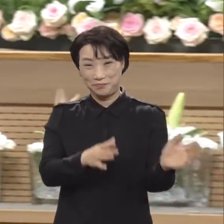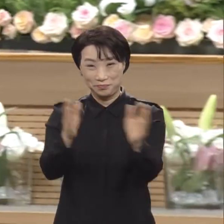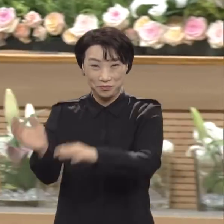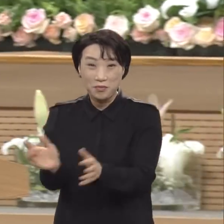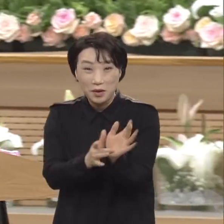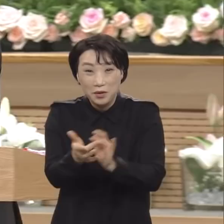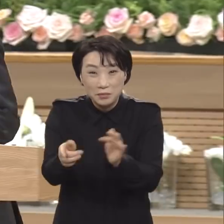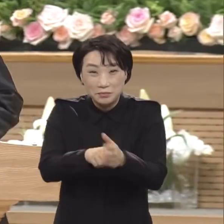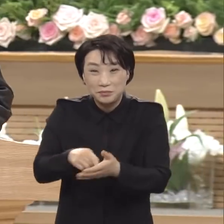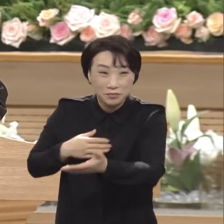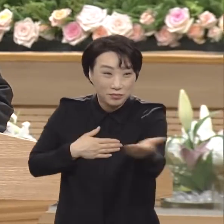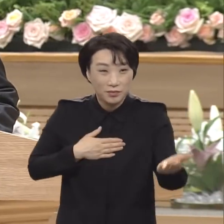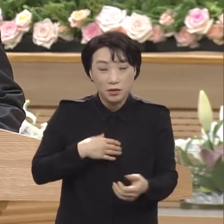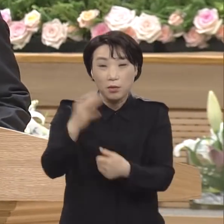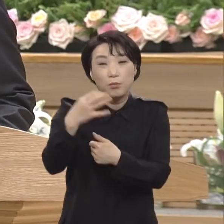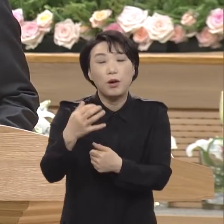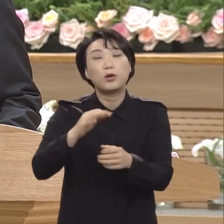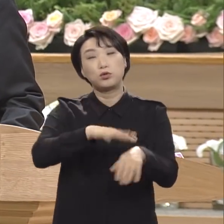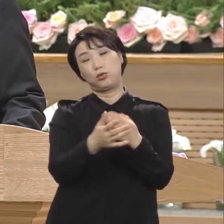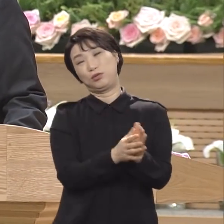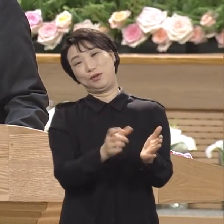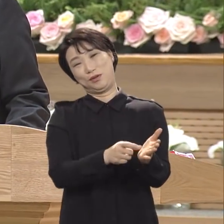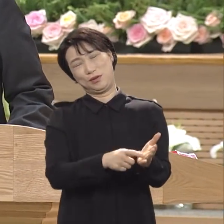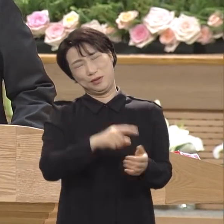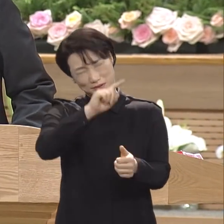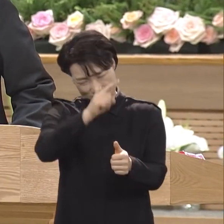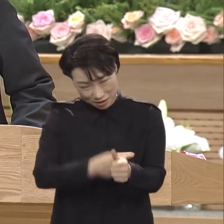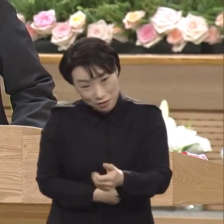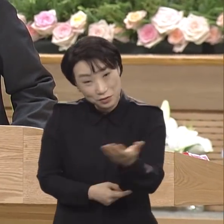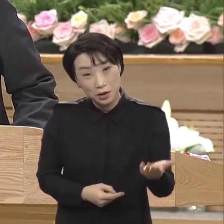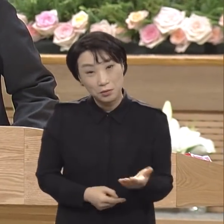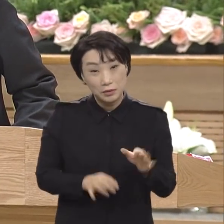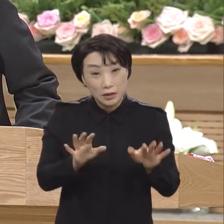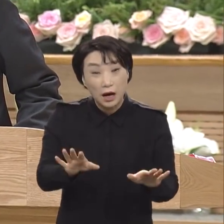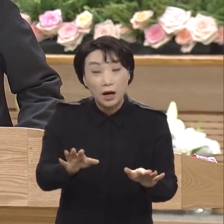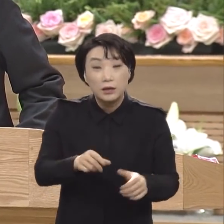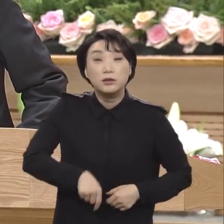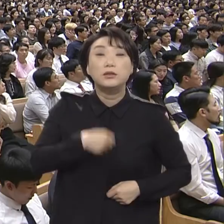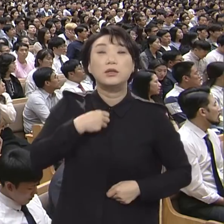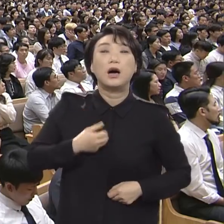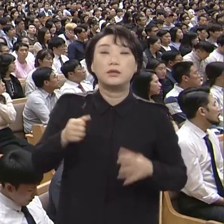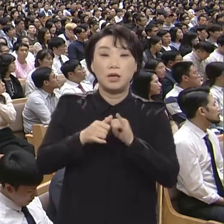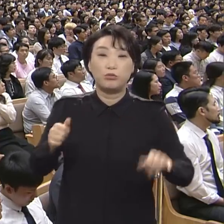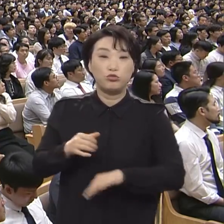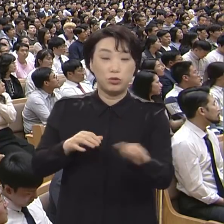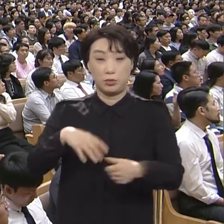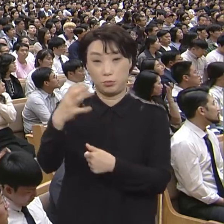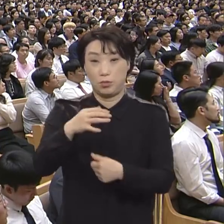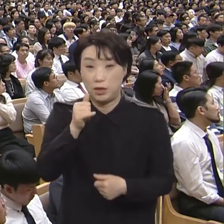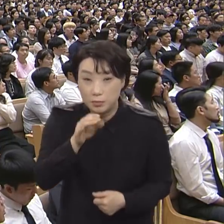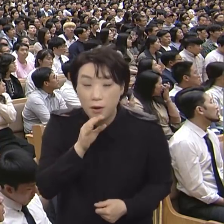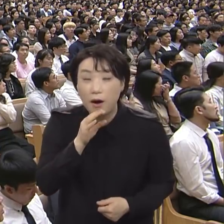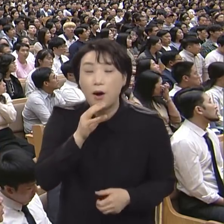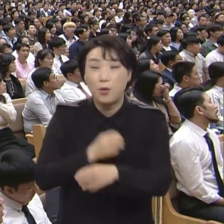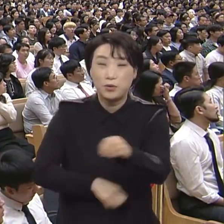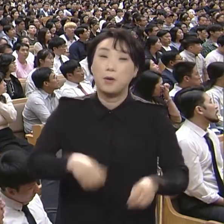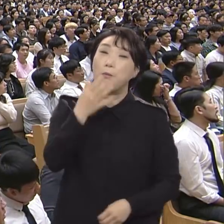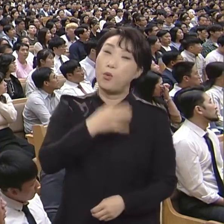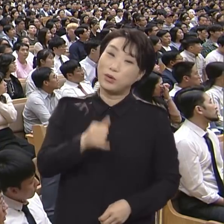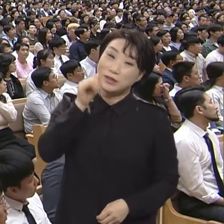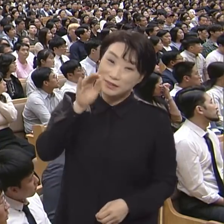성경이 당연하다고. 의가 있는 자는 핍박이 있다. 복이